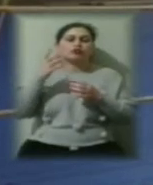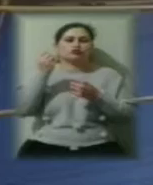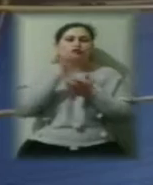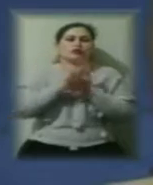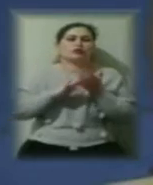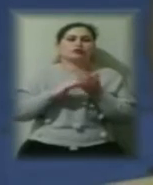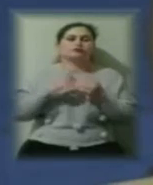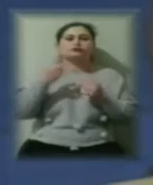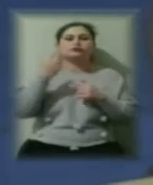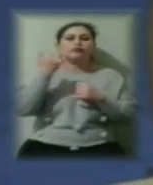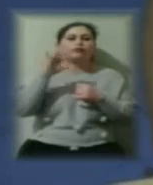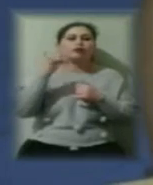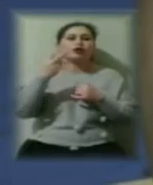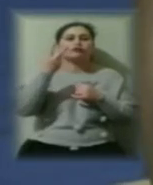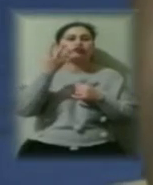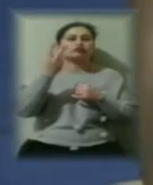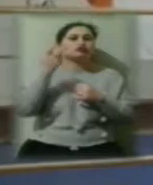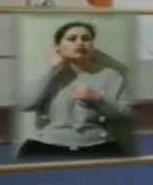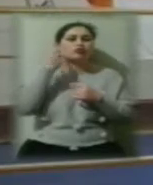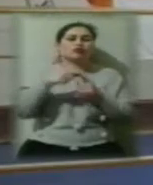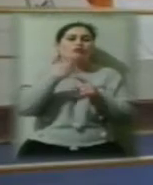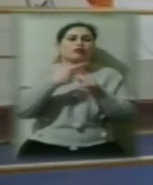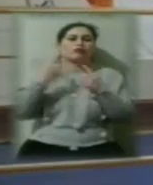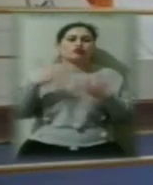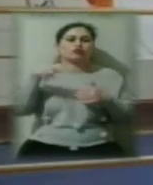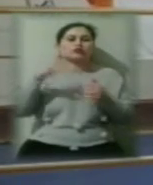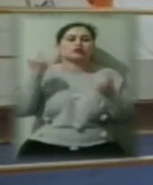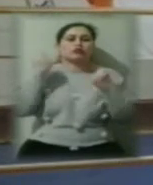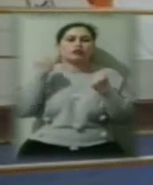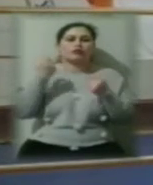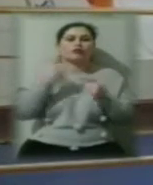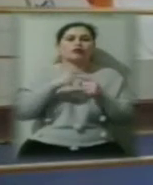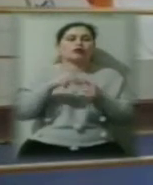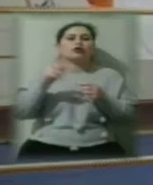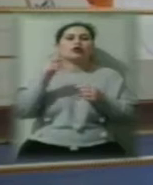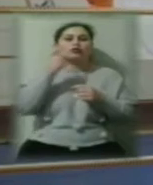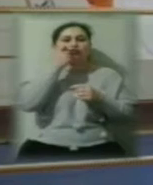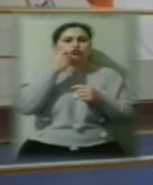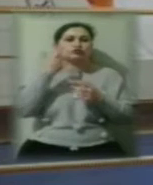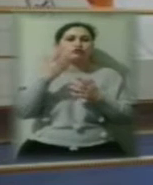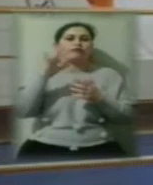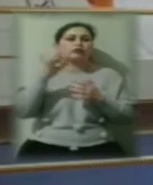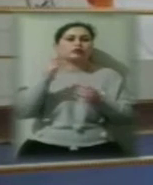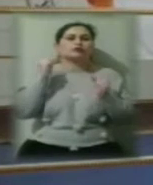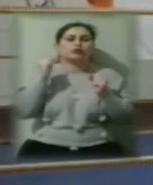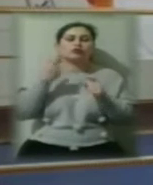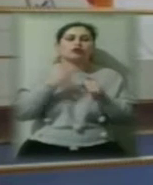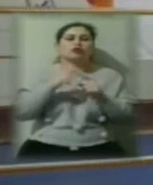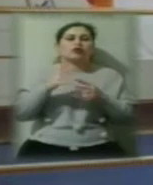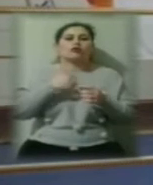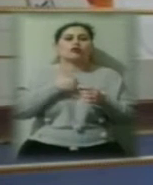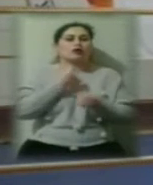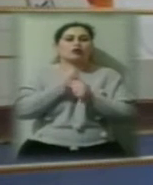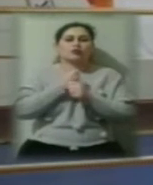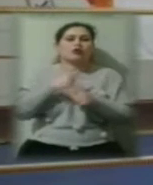24 роки, половину з них він у цьому спорті. Це чоловічий від спорту, який загартовує тебе, твій